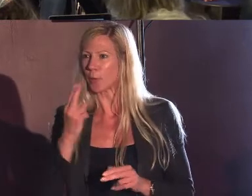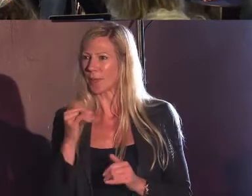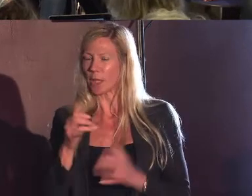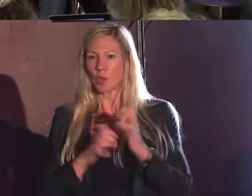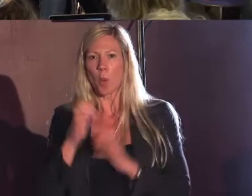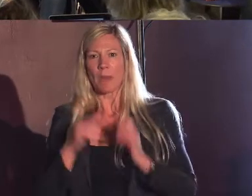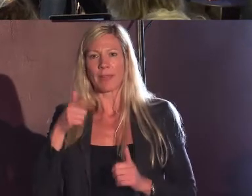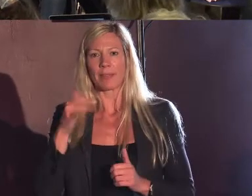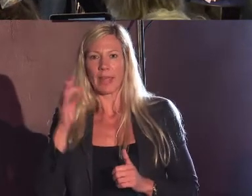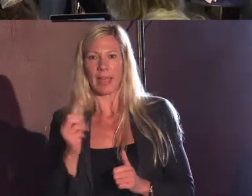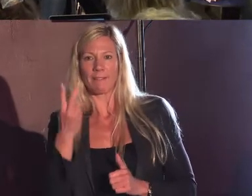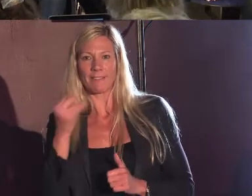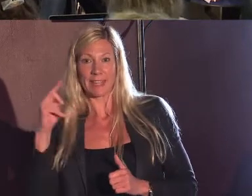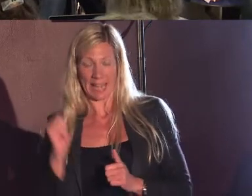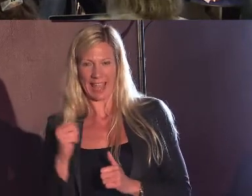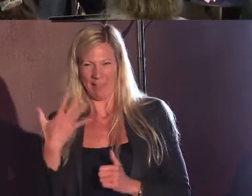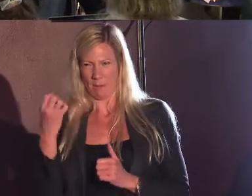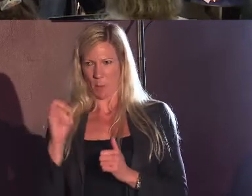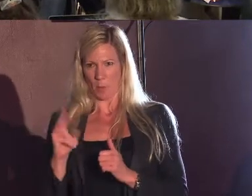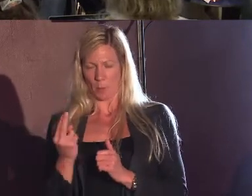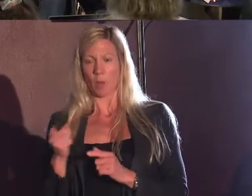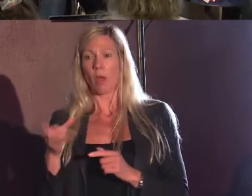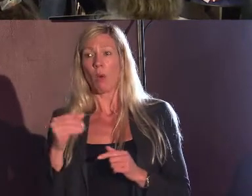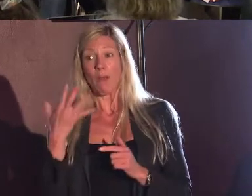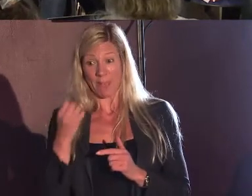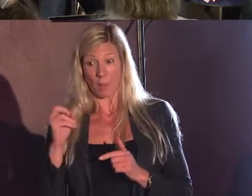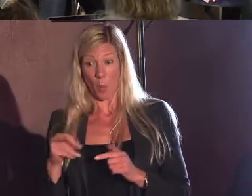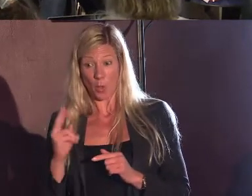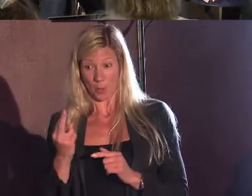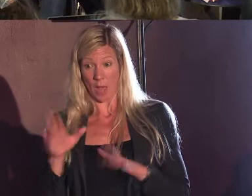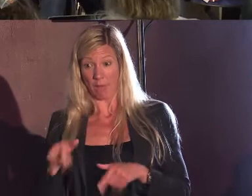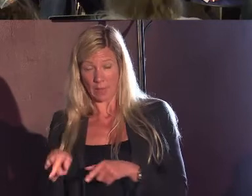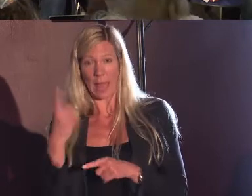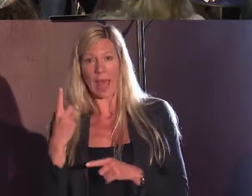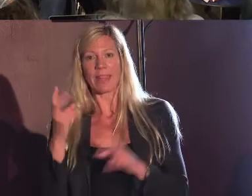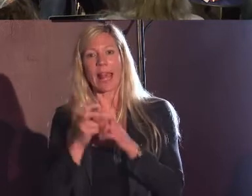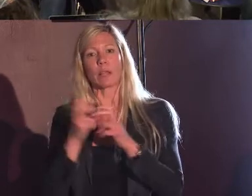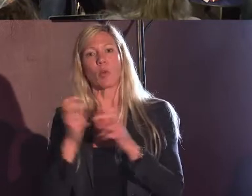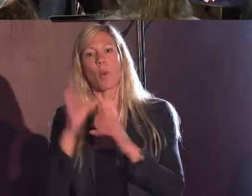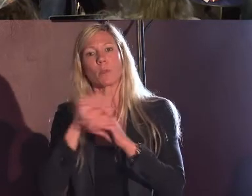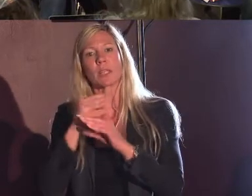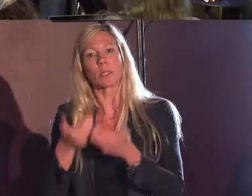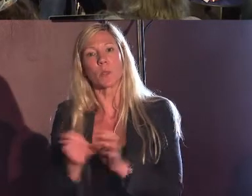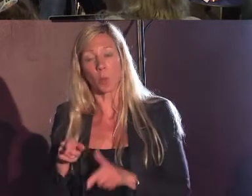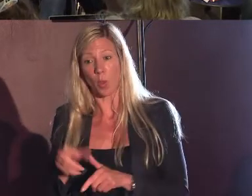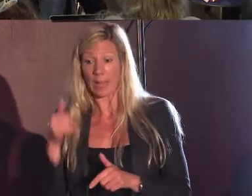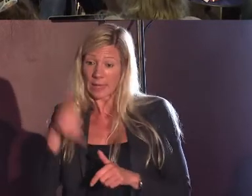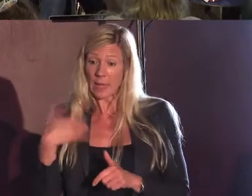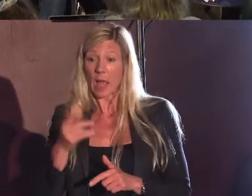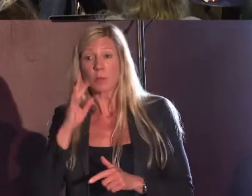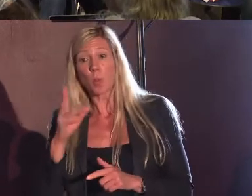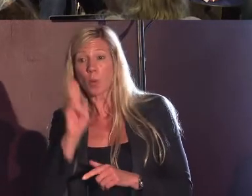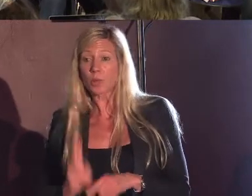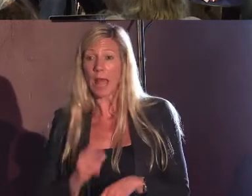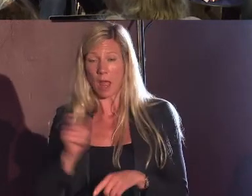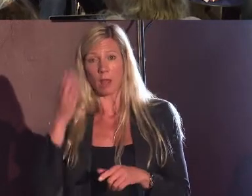EMS som fyller 50 år. Och där kan man se, under 50 år så är det en elektromusikstudio där ljudkonstnärer och andra faktiskt kan logga